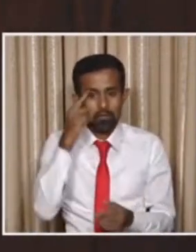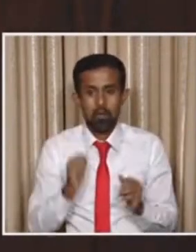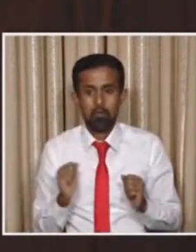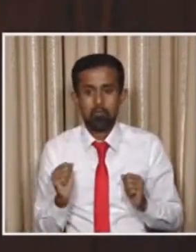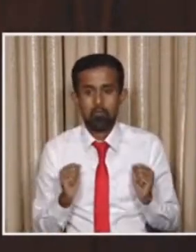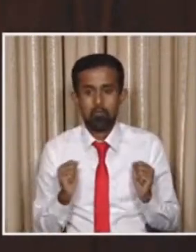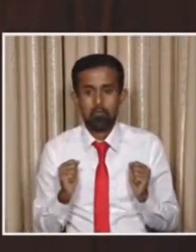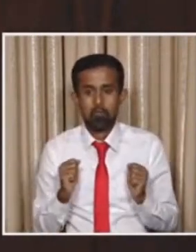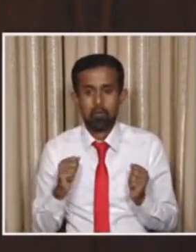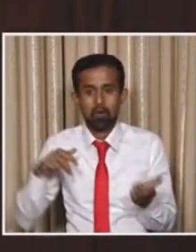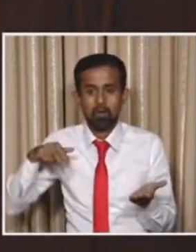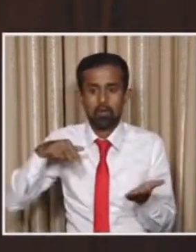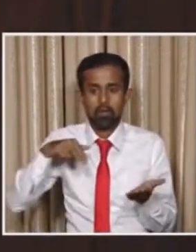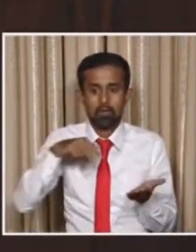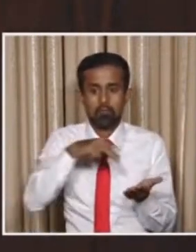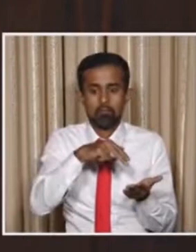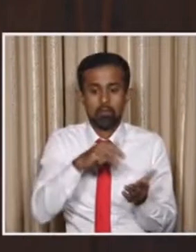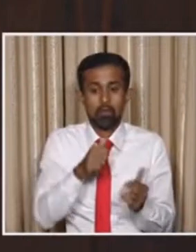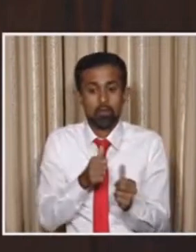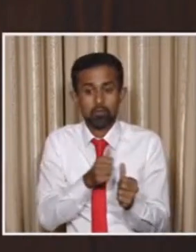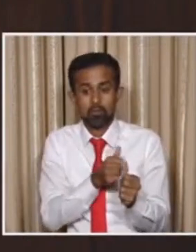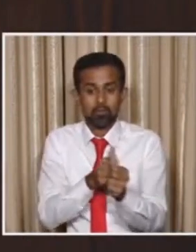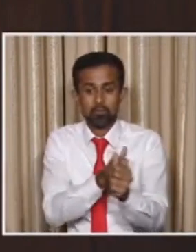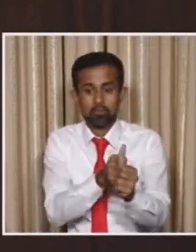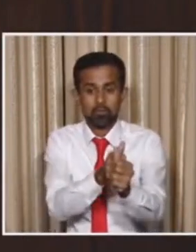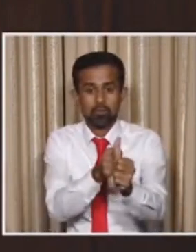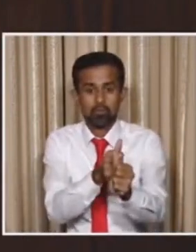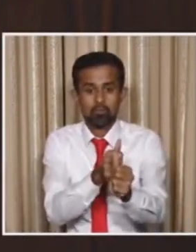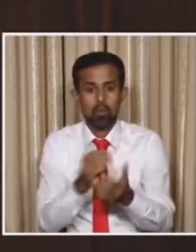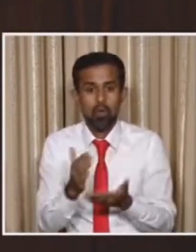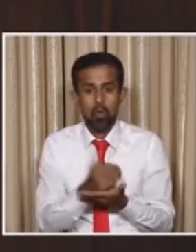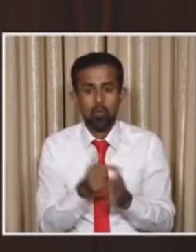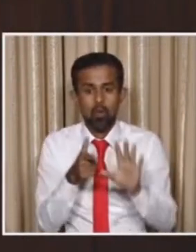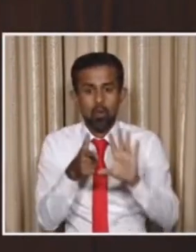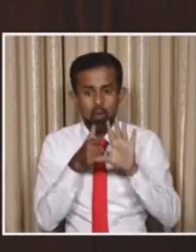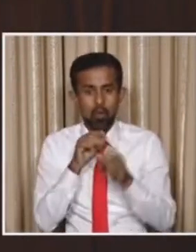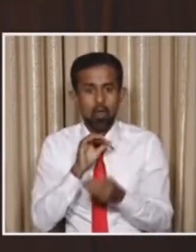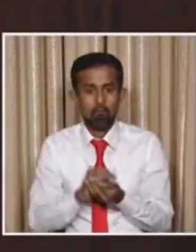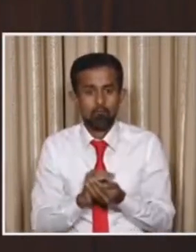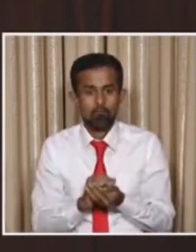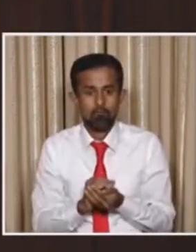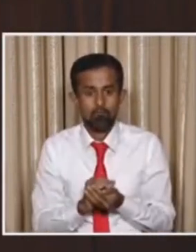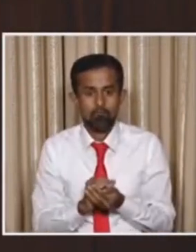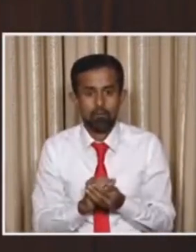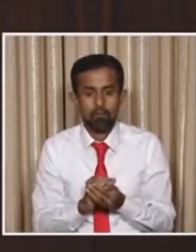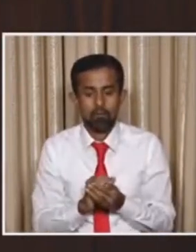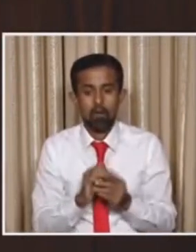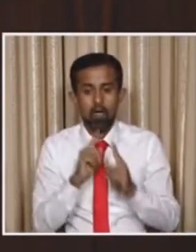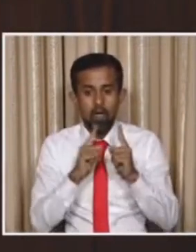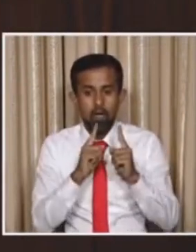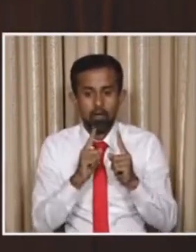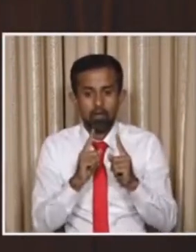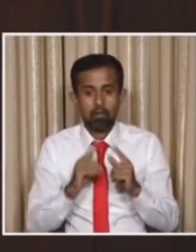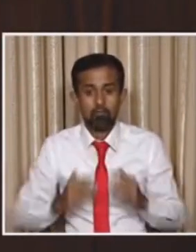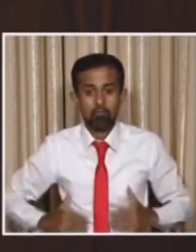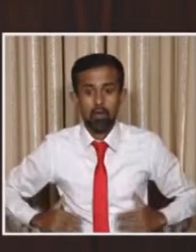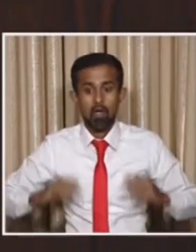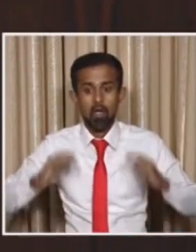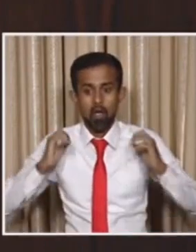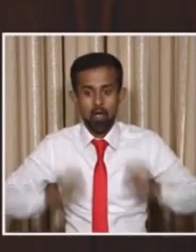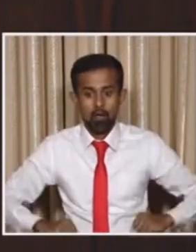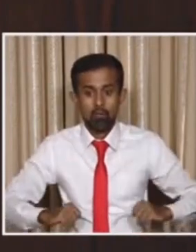ලිෆ්ට් එක ගාවට එනවා කියලා හිතාගෙන මෙයා පිටිපස්සෙන් ෆලෝ කරගෙන මයි ගාව සම්පූර්ණ වීඩියෝ එක තියෙනවා. කතා කරන විදිහයි මයි කලිසම ගලවනවායි මට